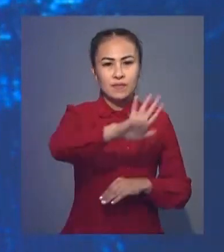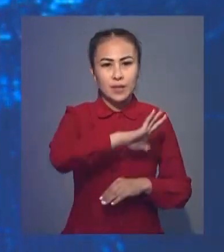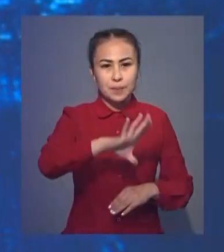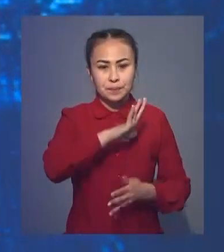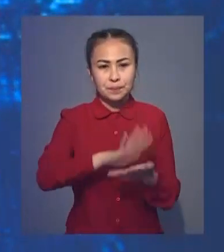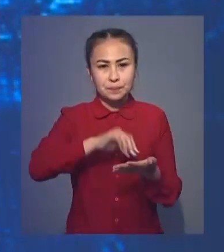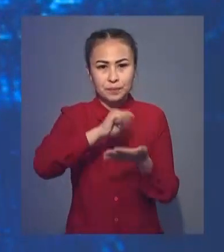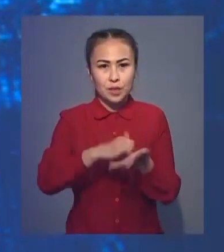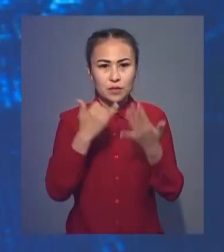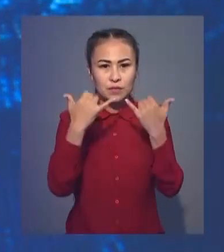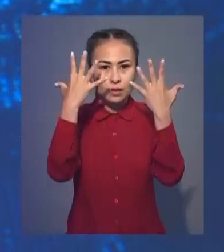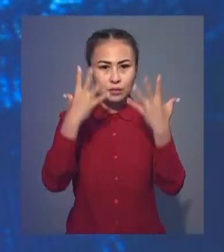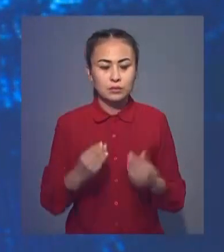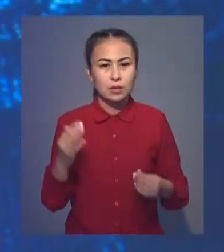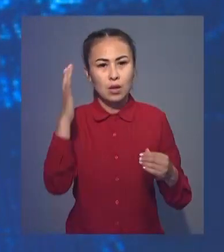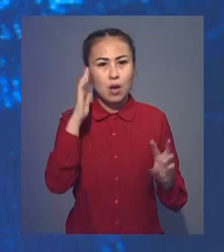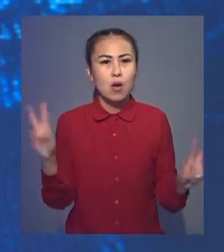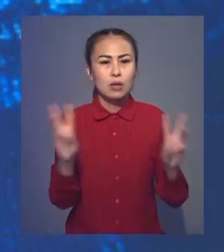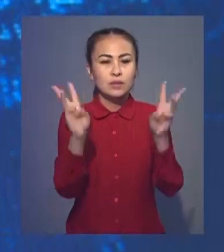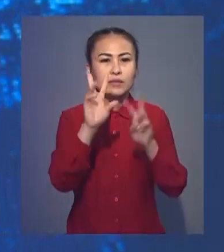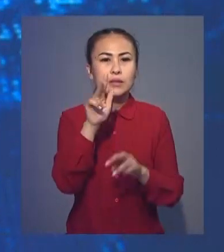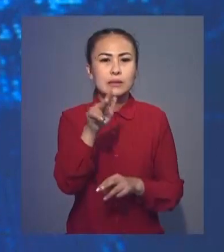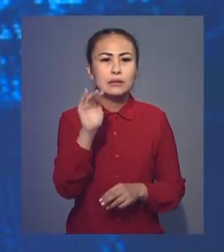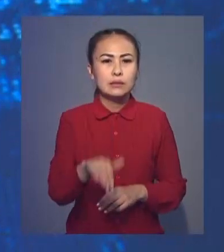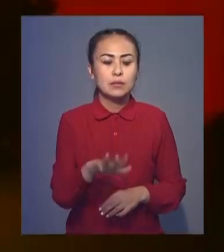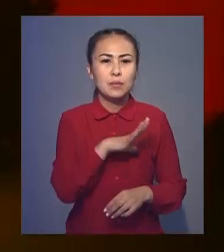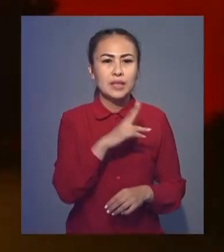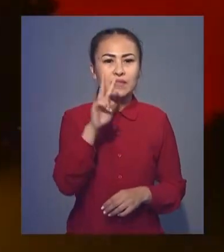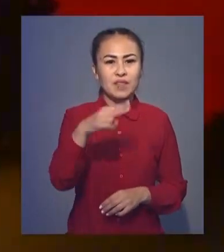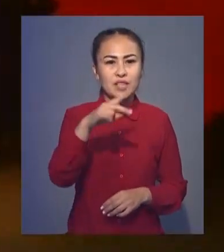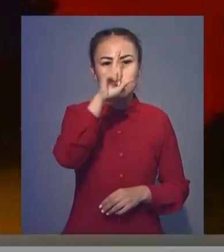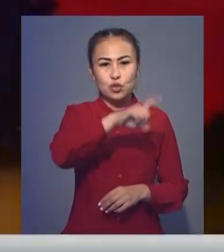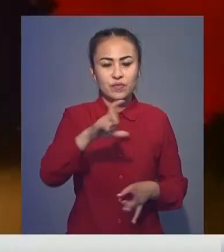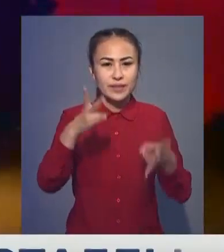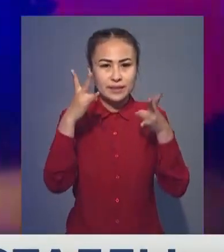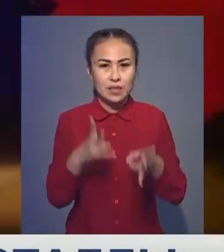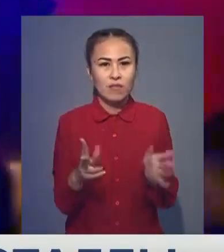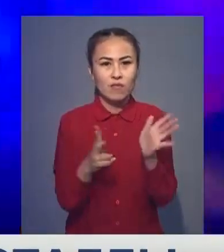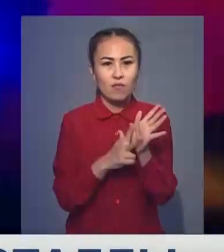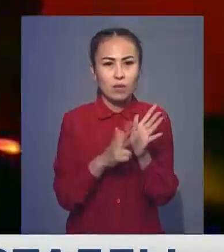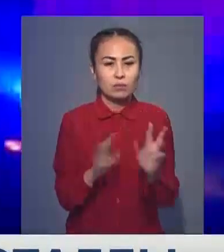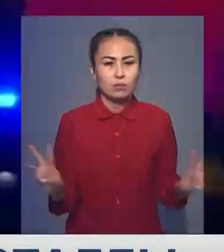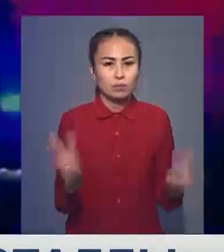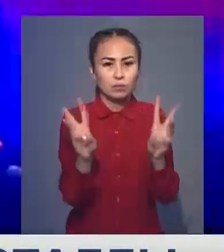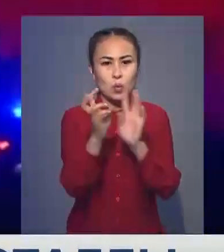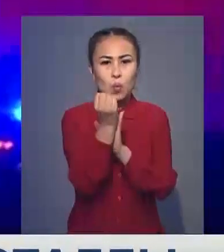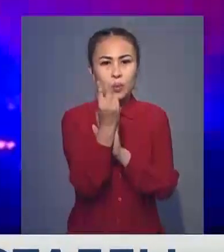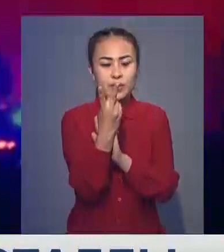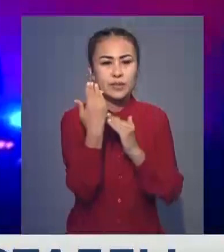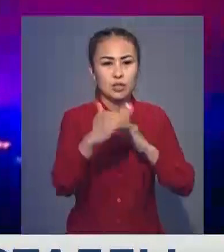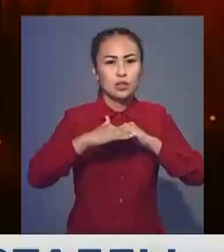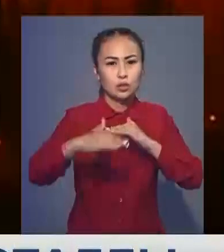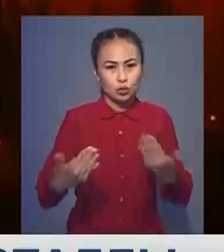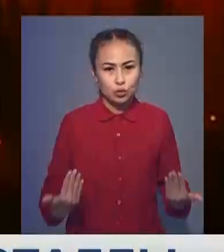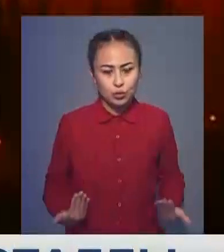еді. Бүгінге дейін орманның 3000 гектары отқа оранған, салдарынан 20 адам зардап шеккен. Оның 8-і өрт сөндірушілер,